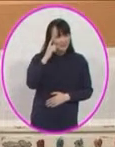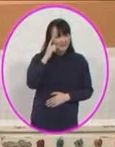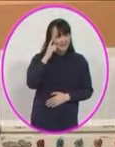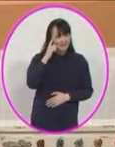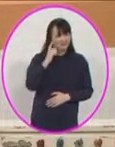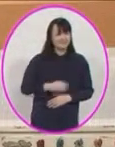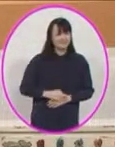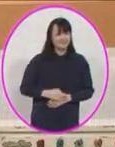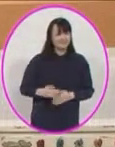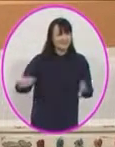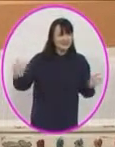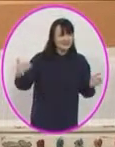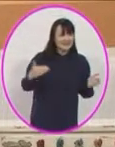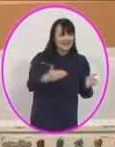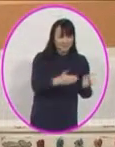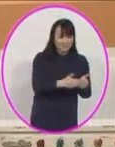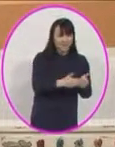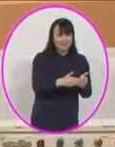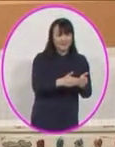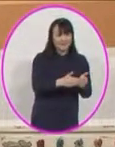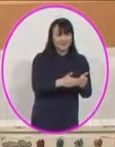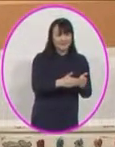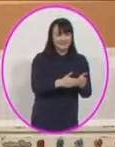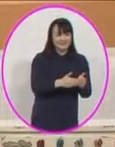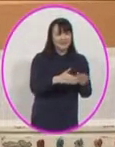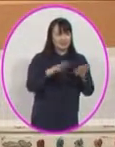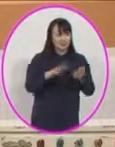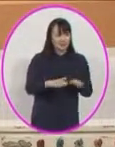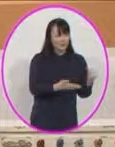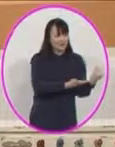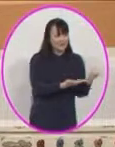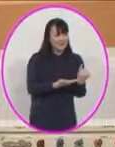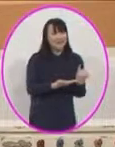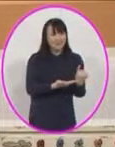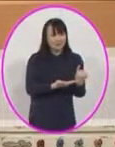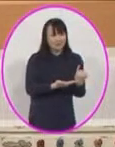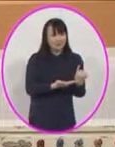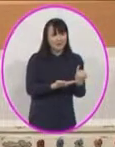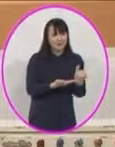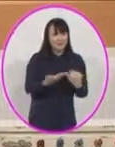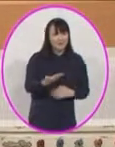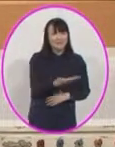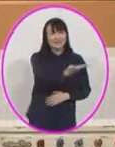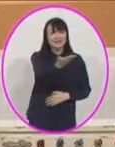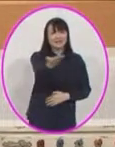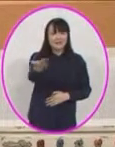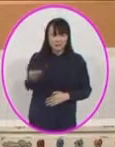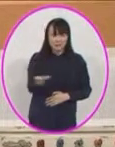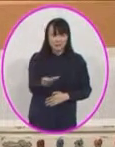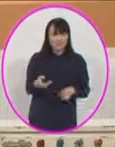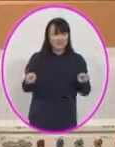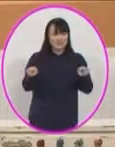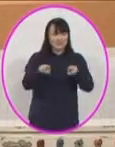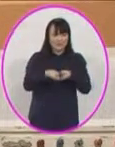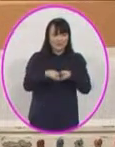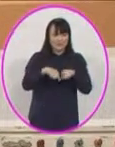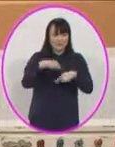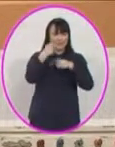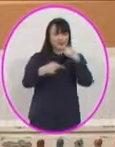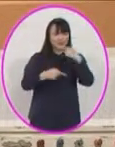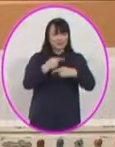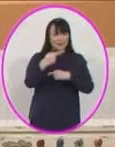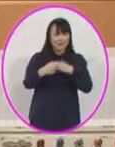最後にですねはいあのせっかく今日をお越し頂いてますのでこの番組のご覧の皆さんにもう紹介